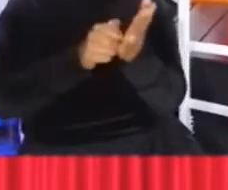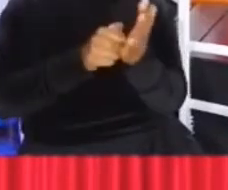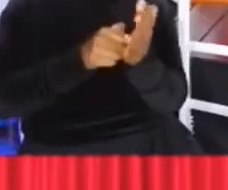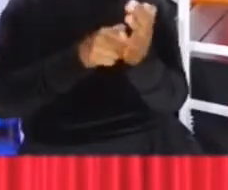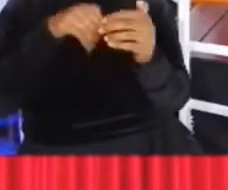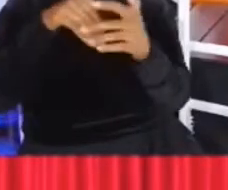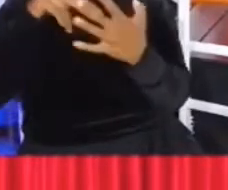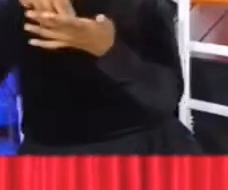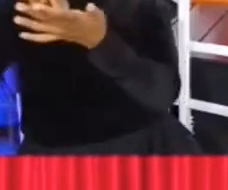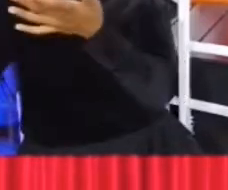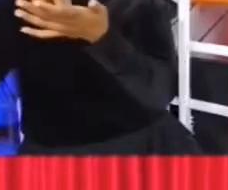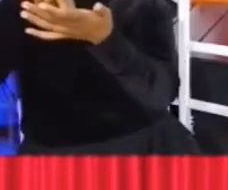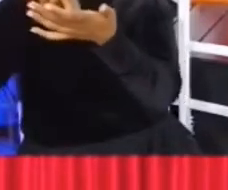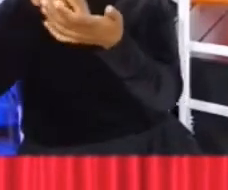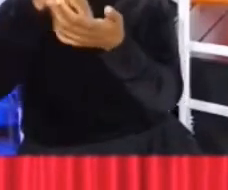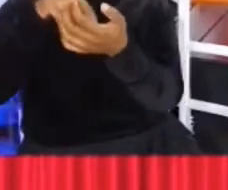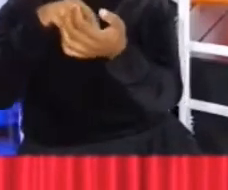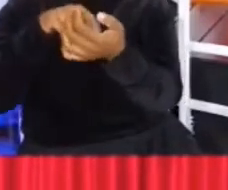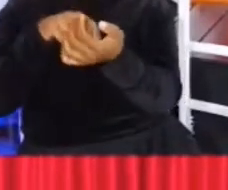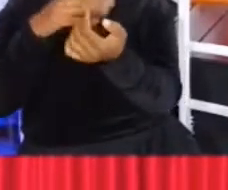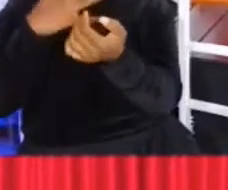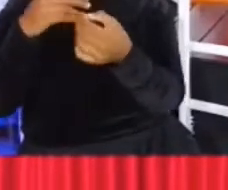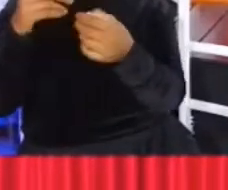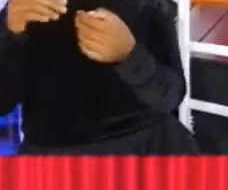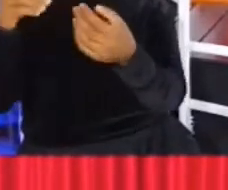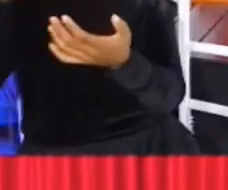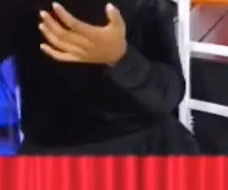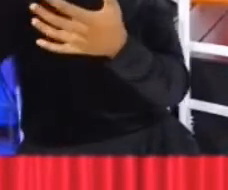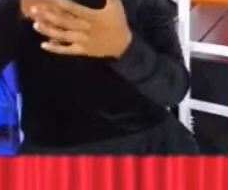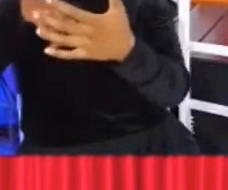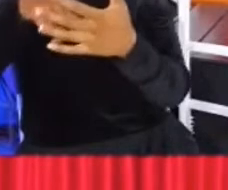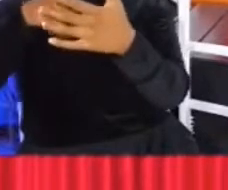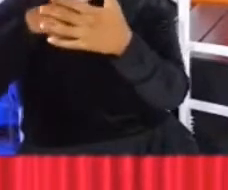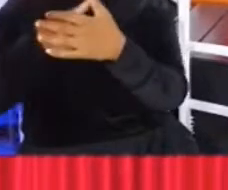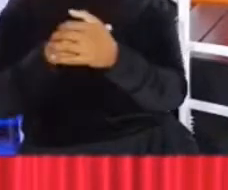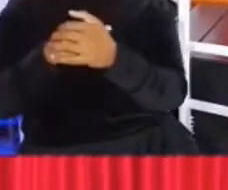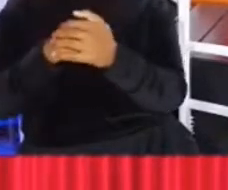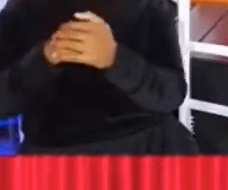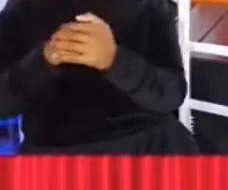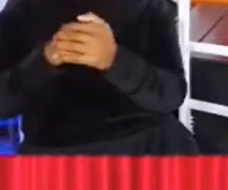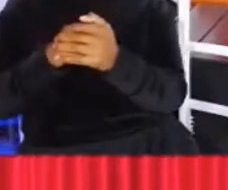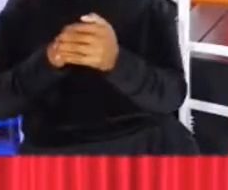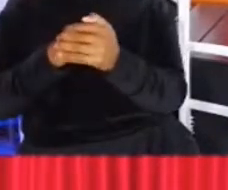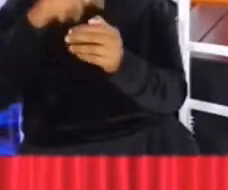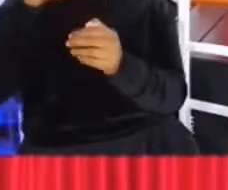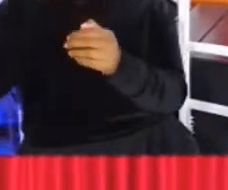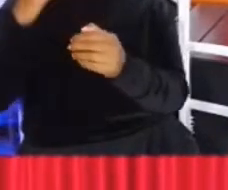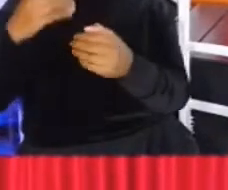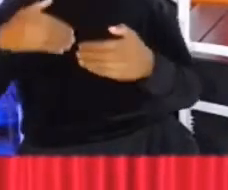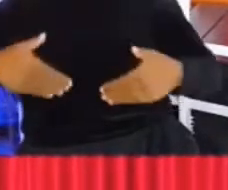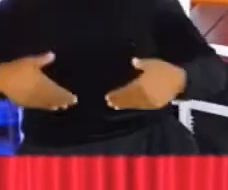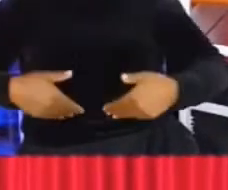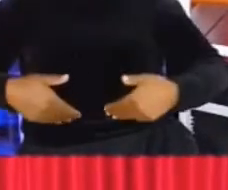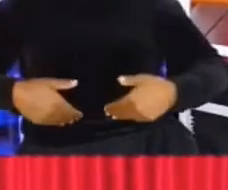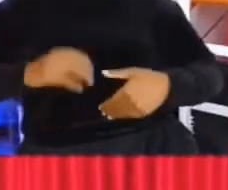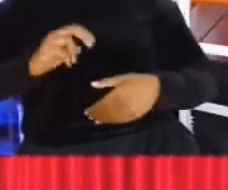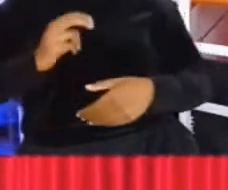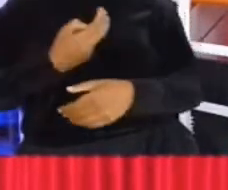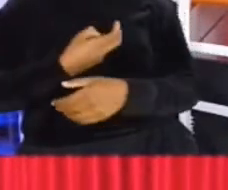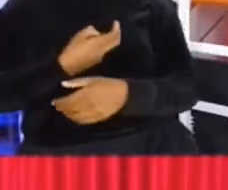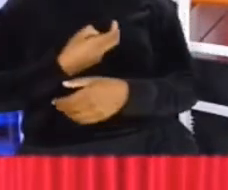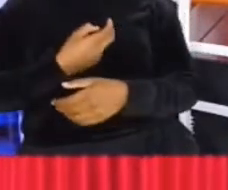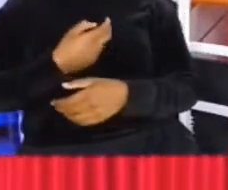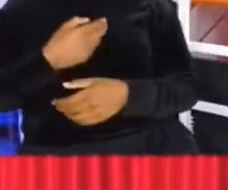mete. Marotoma. Marea mehadete. Maroharagana. Netodo anake na iretu. Maroharagana. Ona